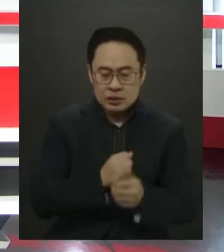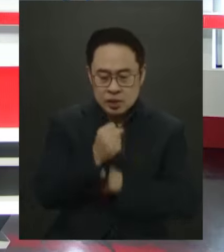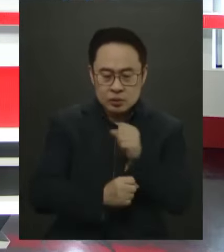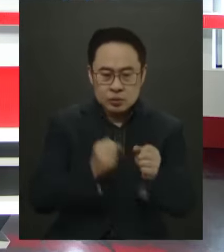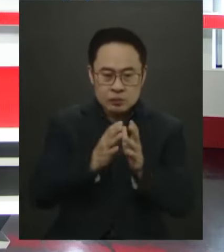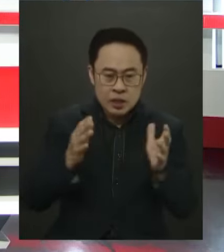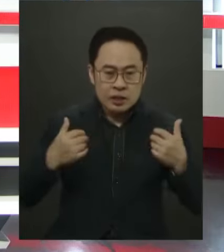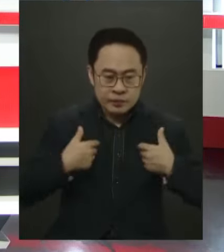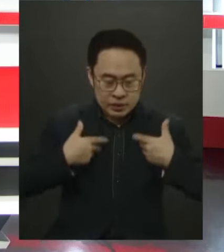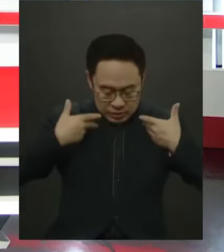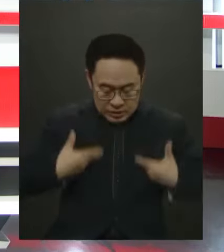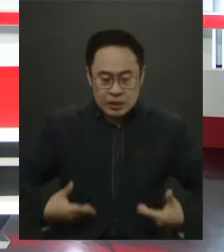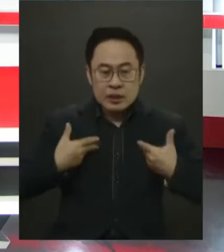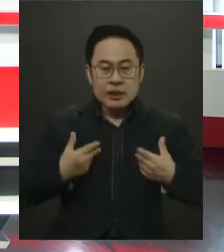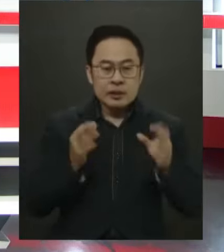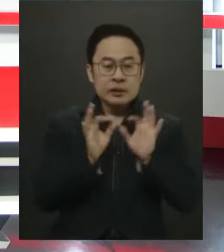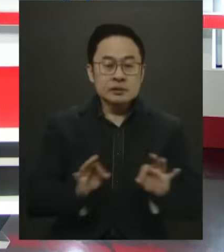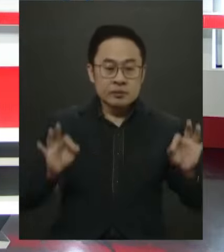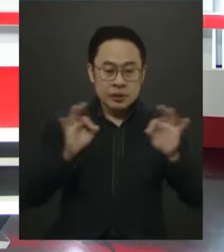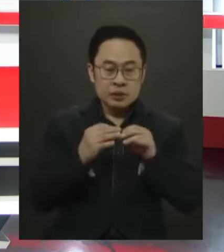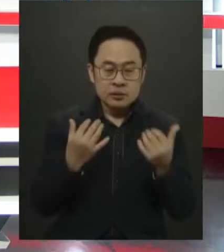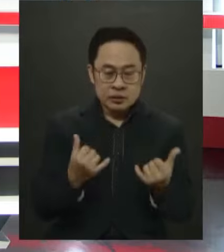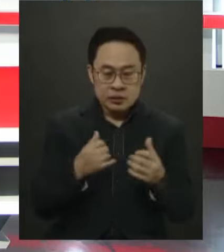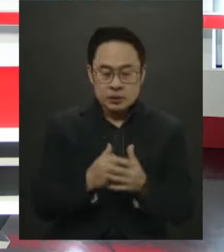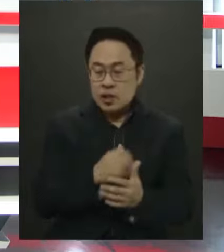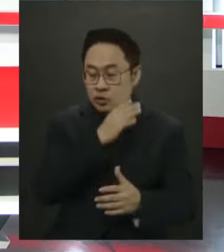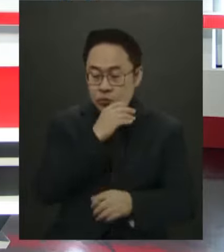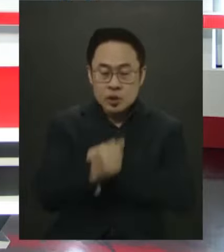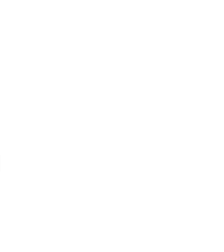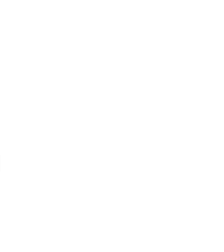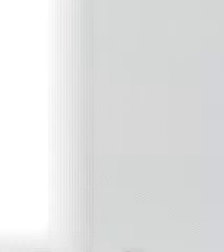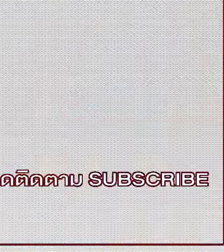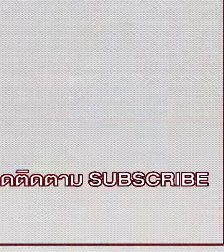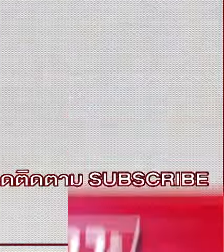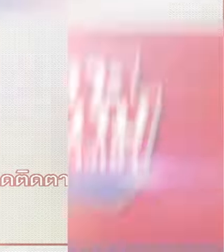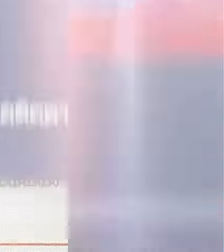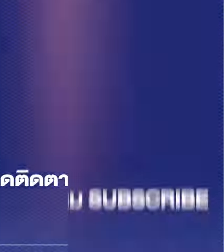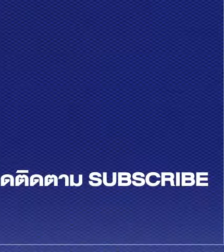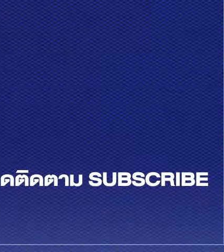เนี่ยก็ถือว่าอยู่ที่ร่างกายเลยนะครับยังไงว่ากันต่อใน4ปีข้างหน้าที่ลอสแองเจลิสครับ